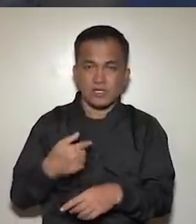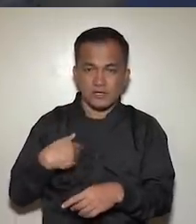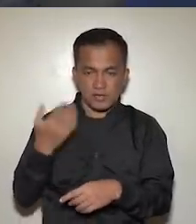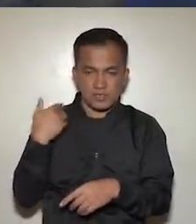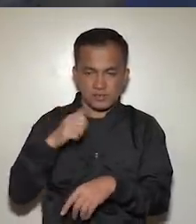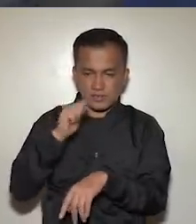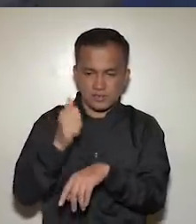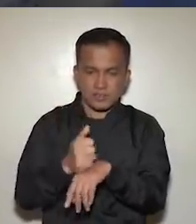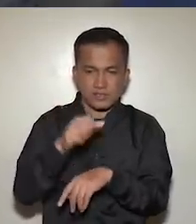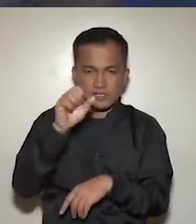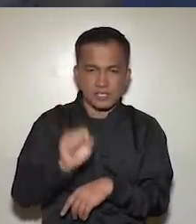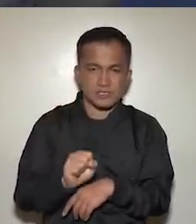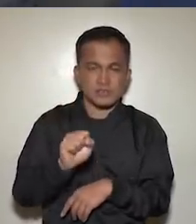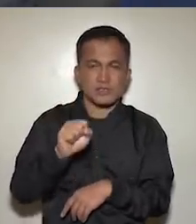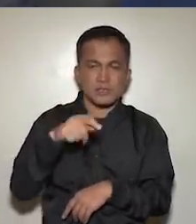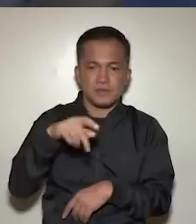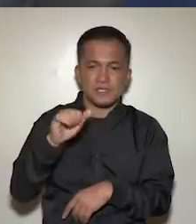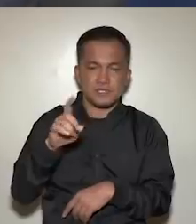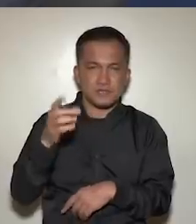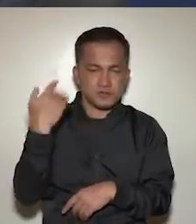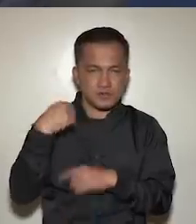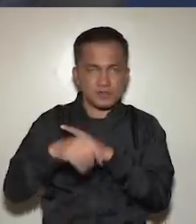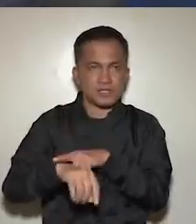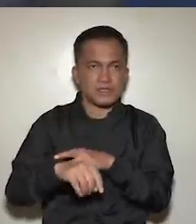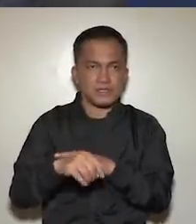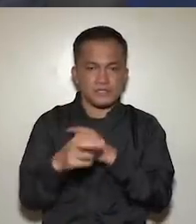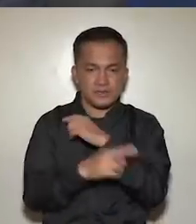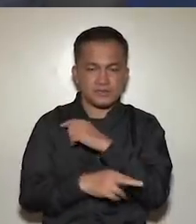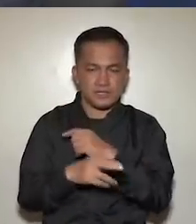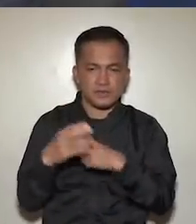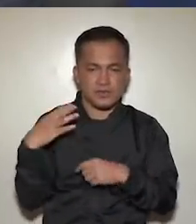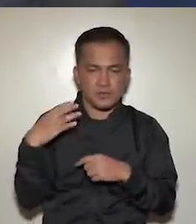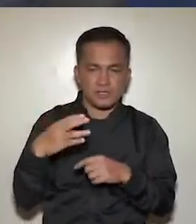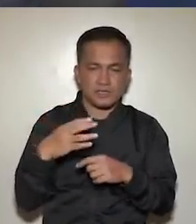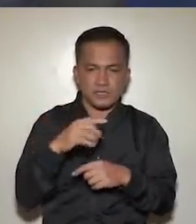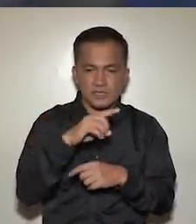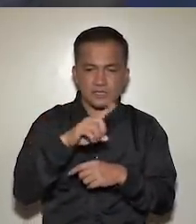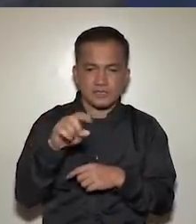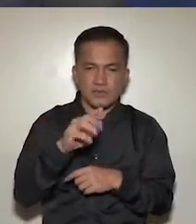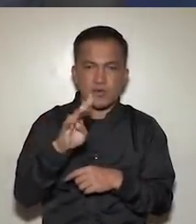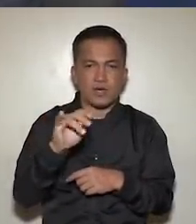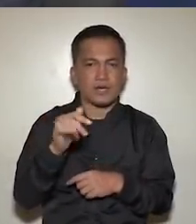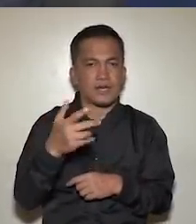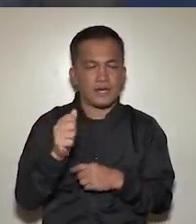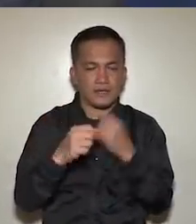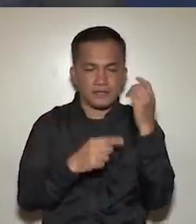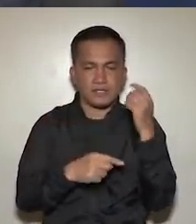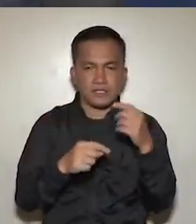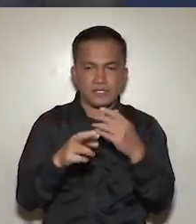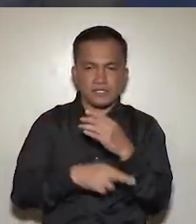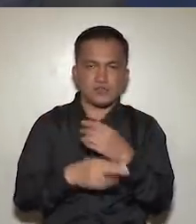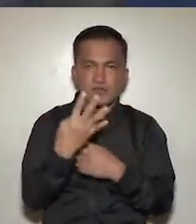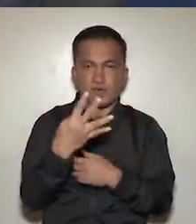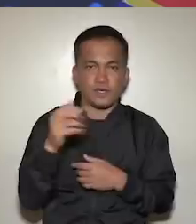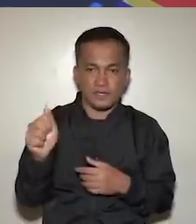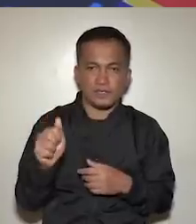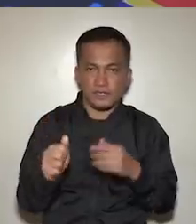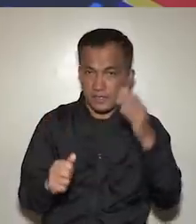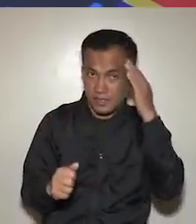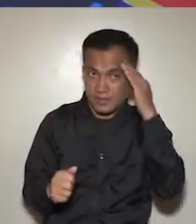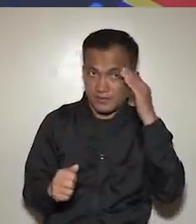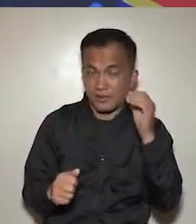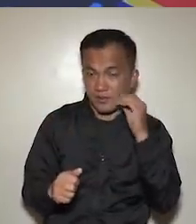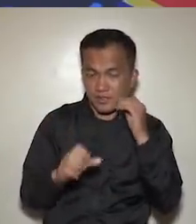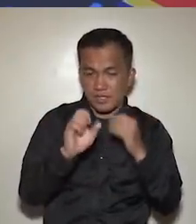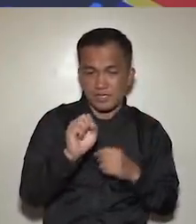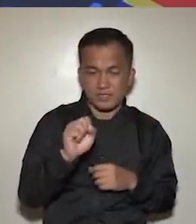was assigned a Southern Police District during my time. Then Regional Commander sa 9, sa Buangka Peninsula. Then after that, Region 4A. Diba, kilala mo